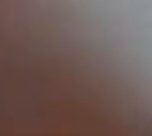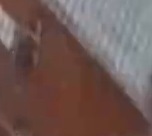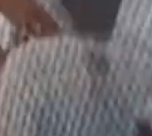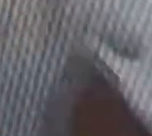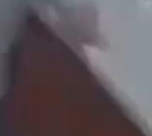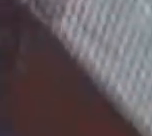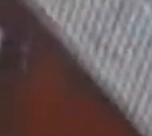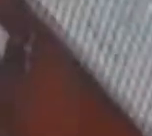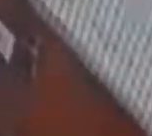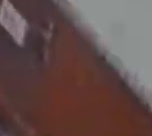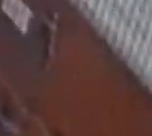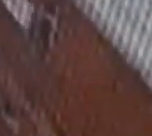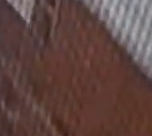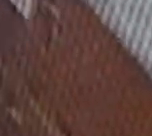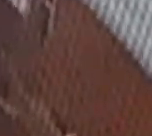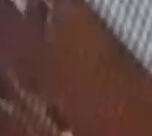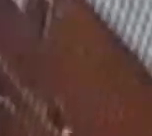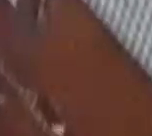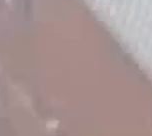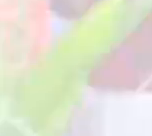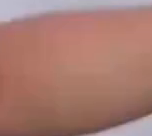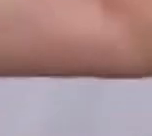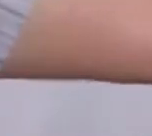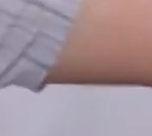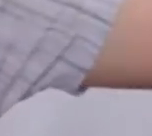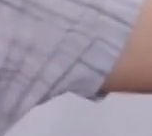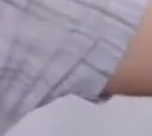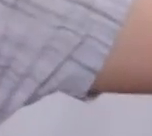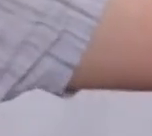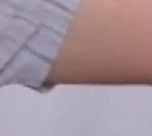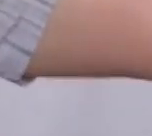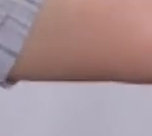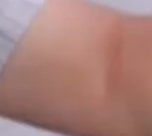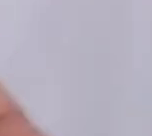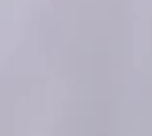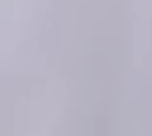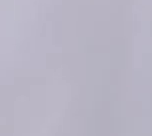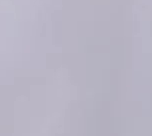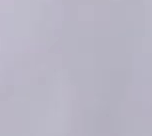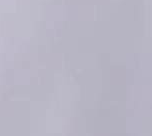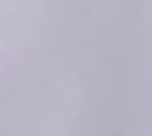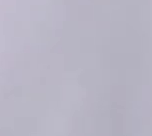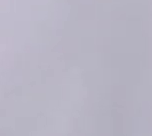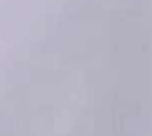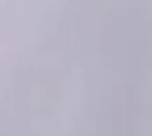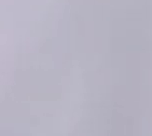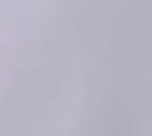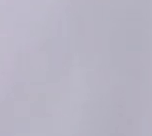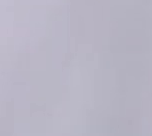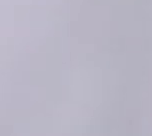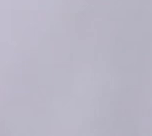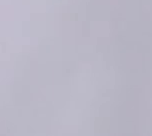hari di saat kondisi warga sedang ramai beraktivitas. Dia mau hantam sama bangku, dia masuk tangan gitu,